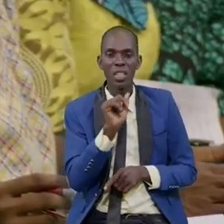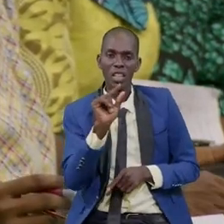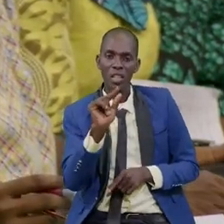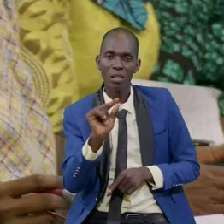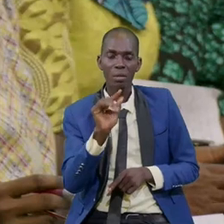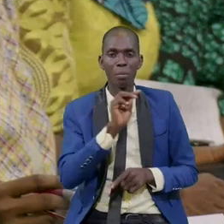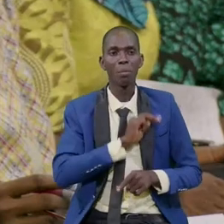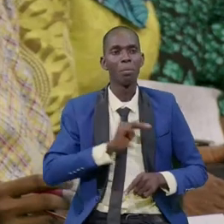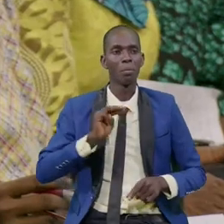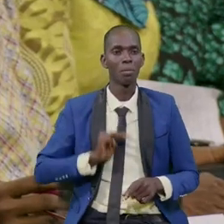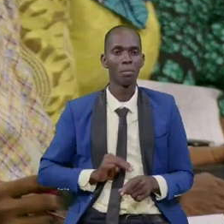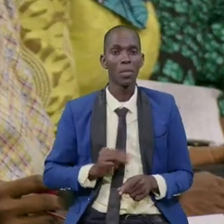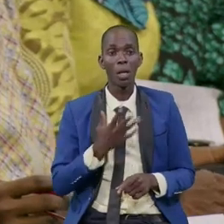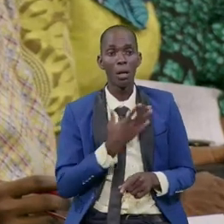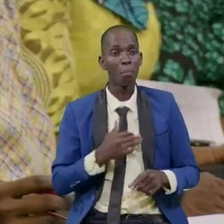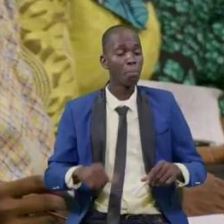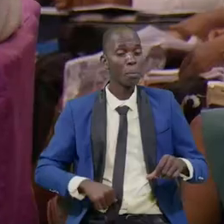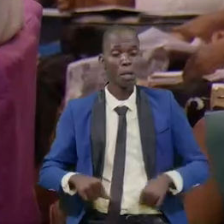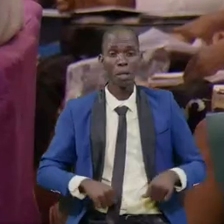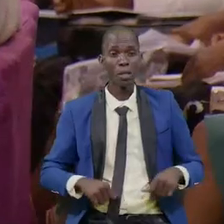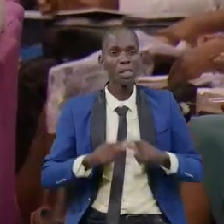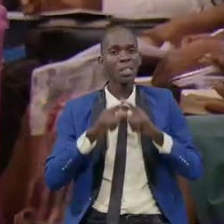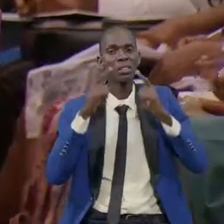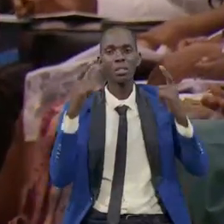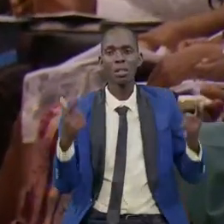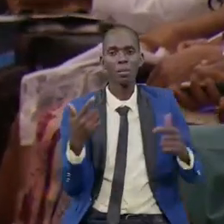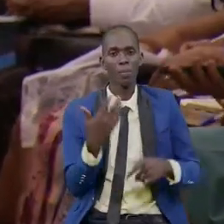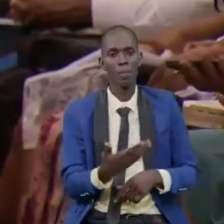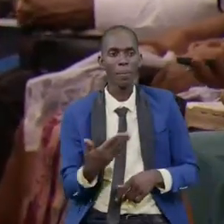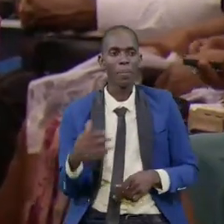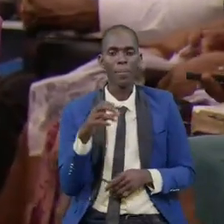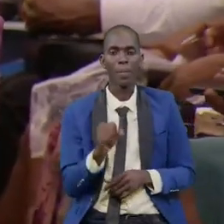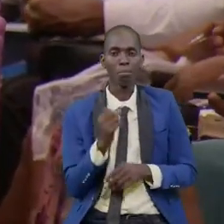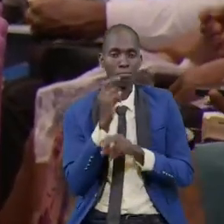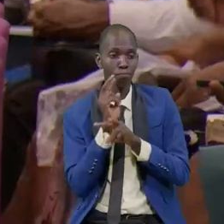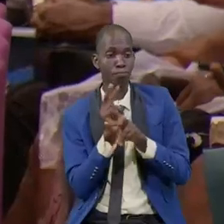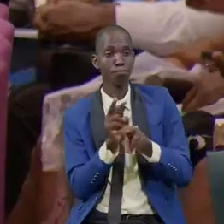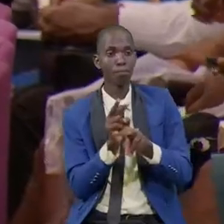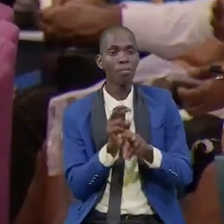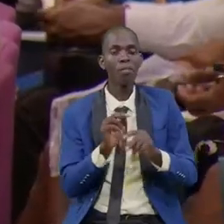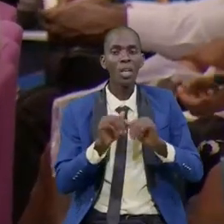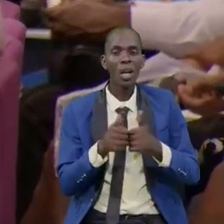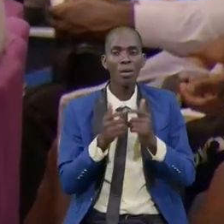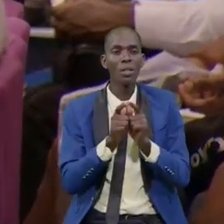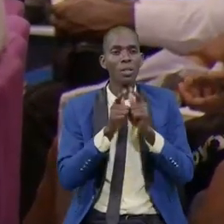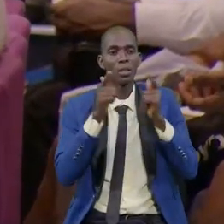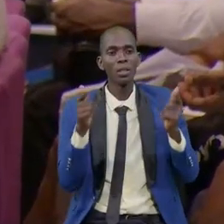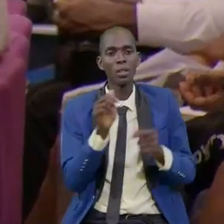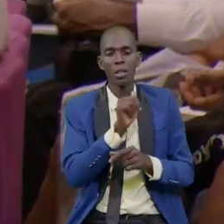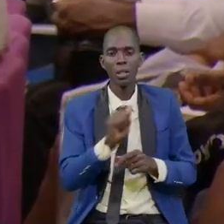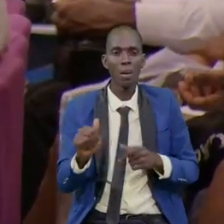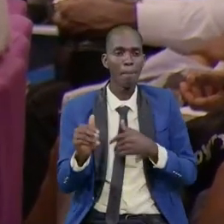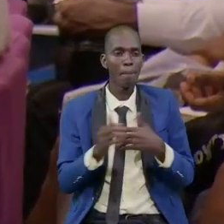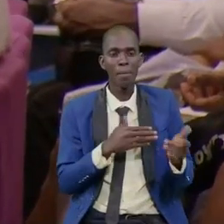un petit membre et elle se vante de grandes choses. Voici comment